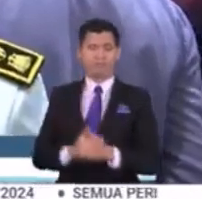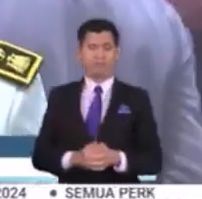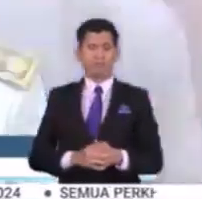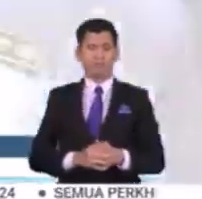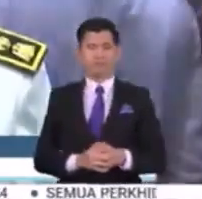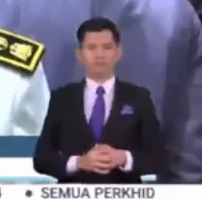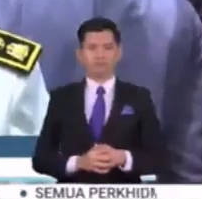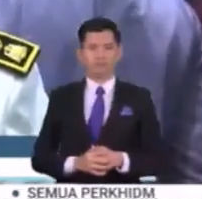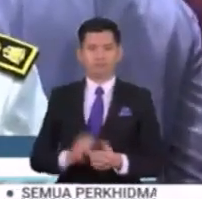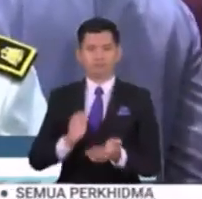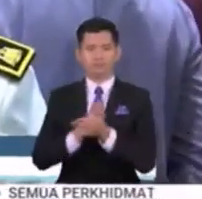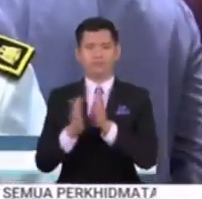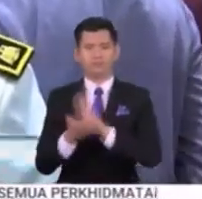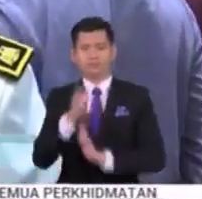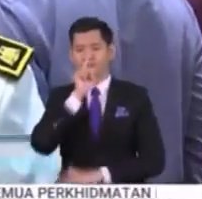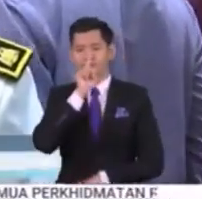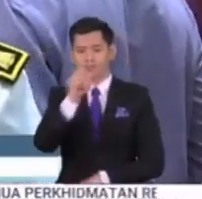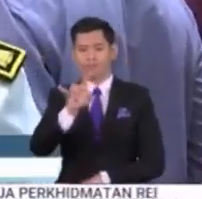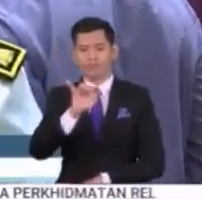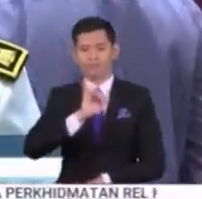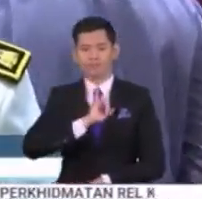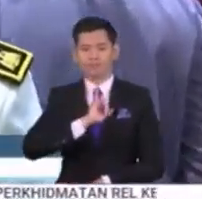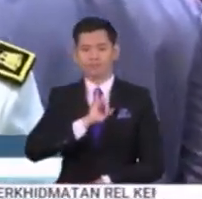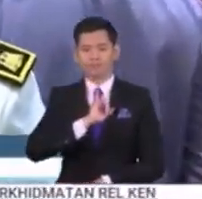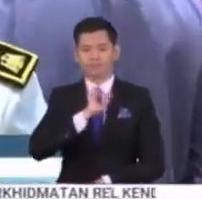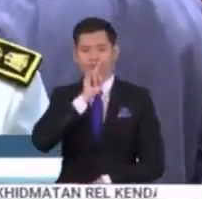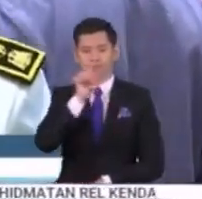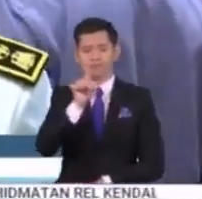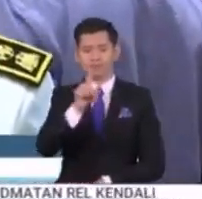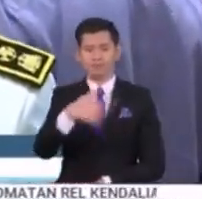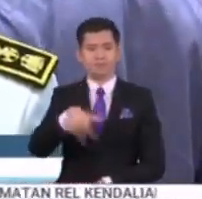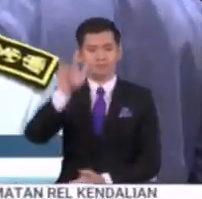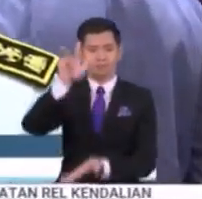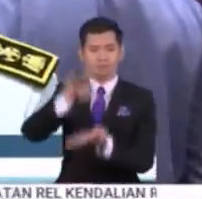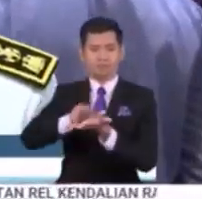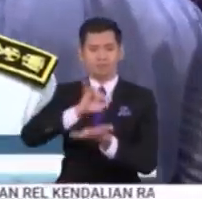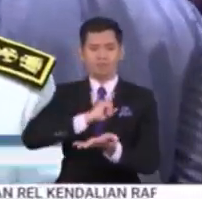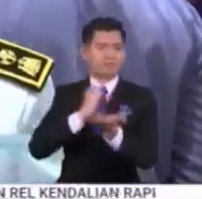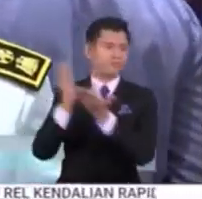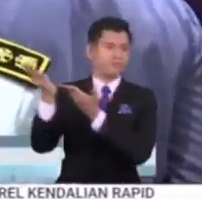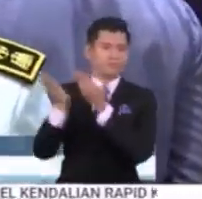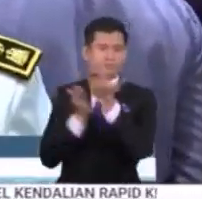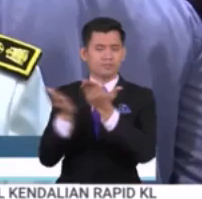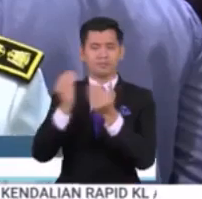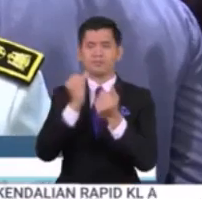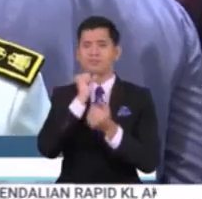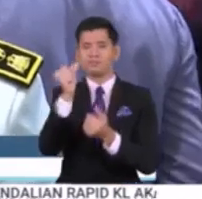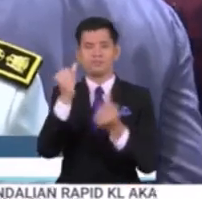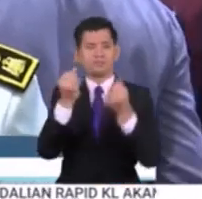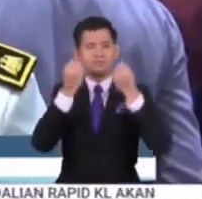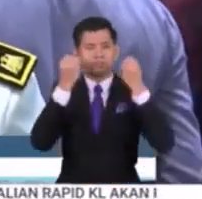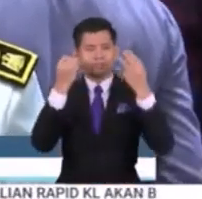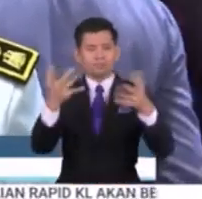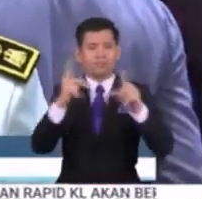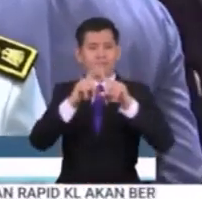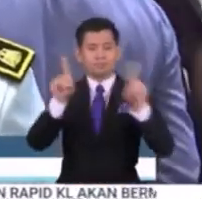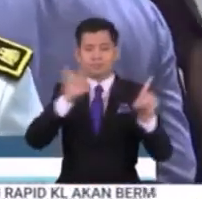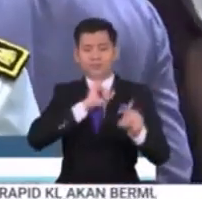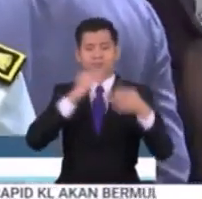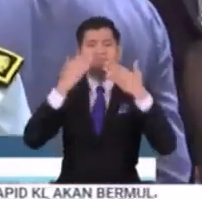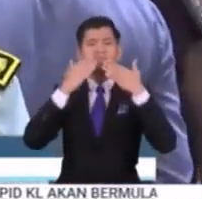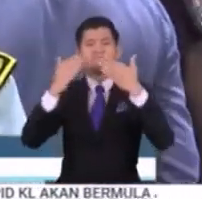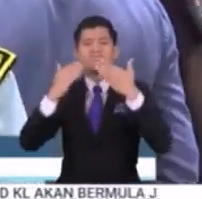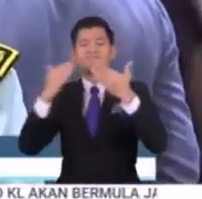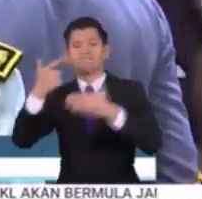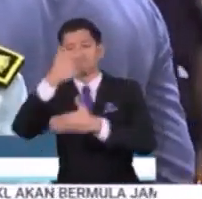perkhidmatannya jadi ini pada saya adalah satu pengikfan walaupun jasa saya tak Sebesar mana pun tapi Saya rasa saya sangat berterima kasih dan